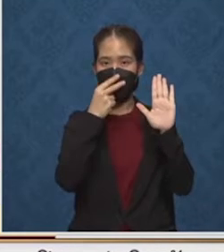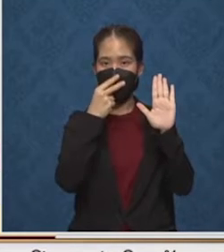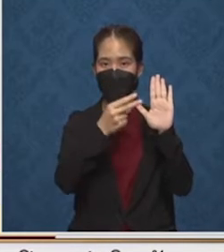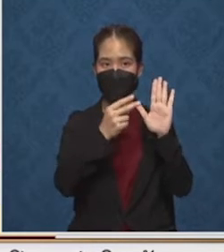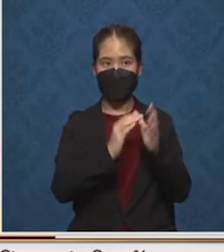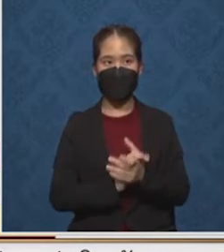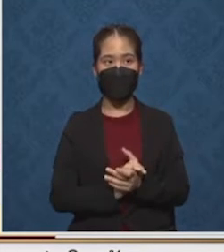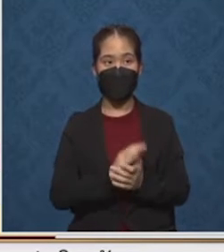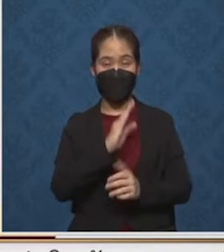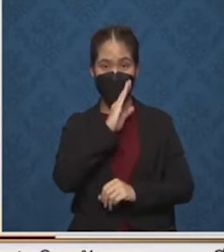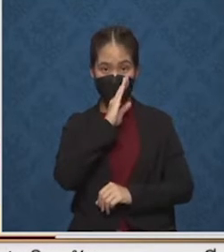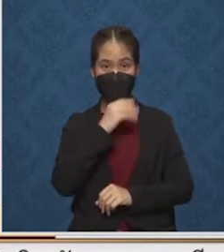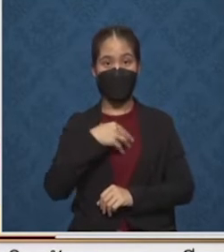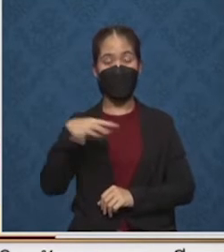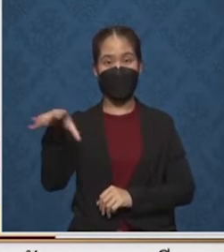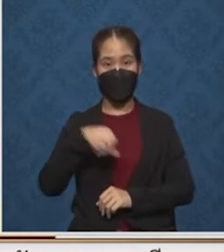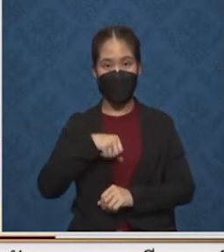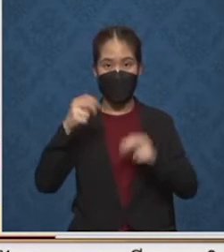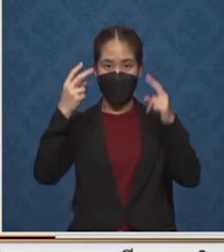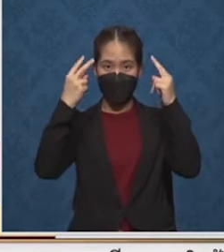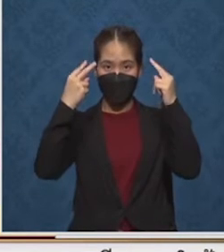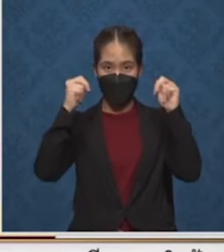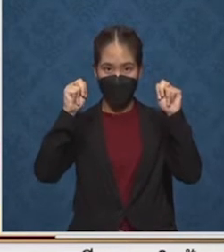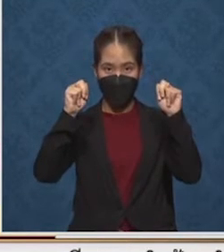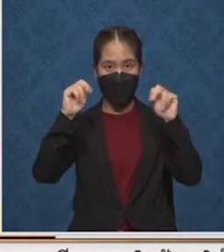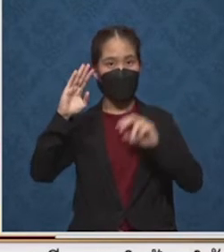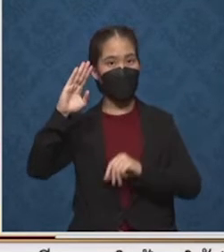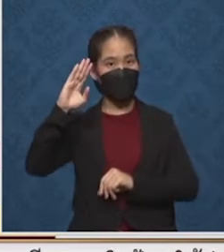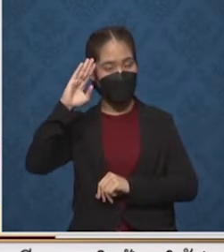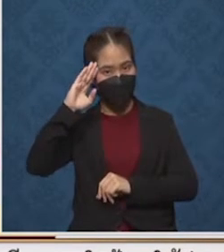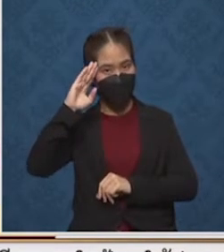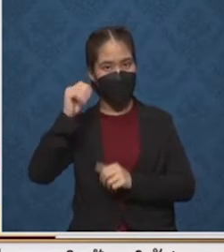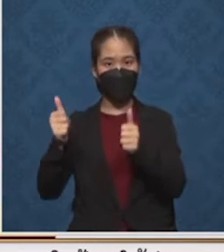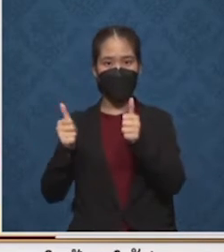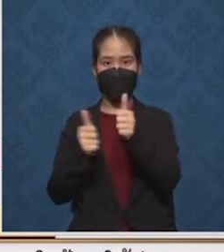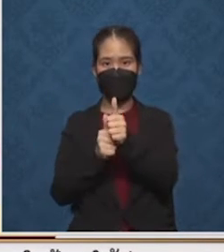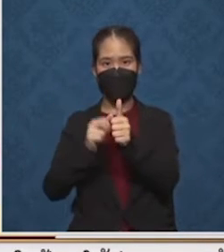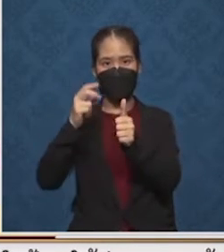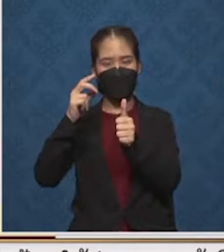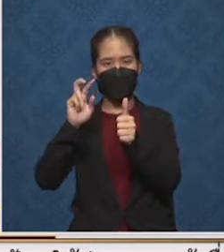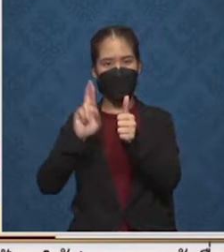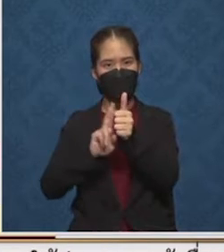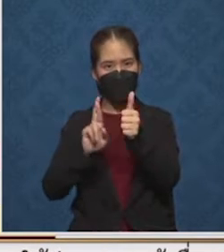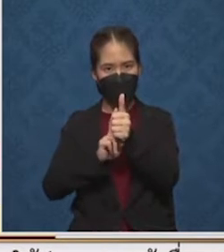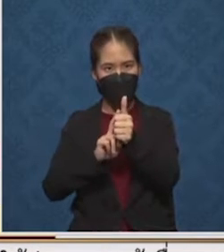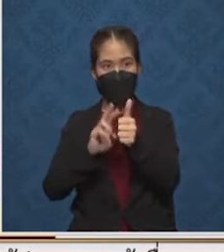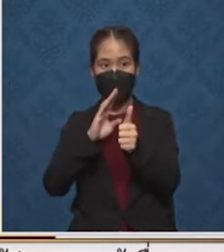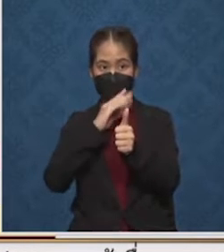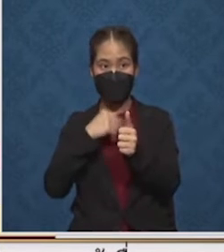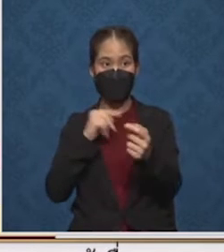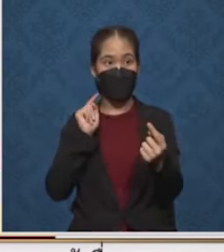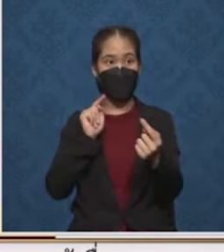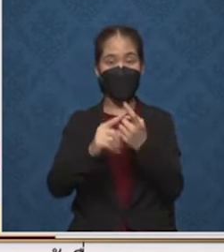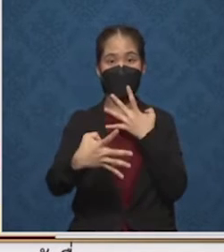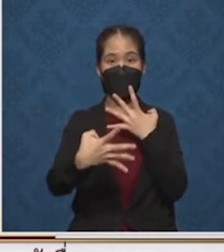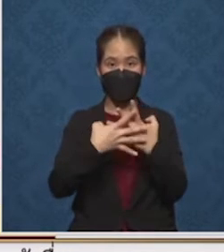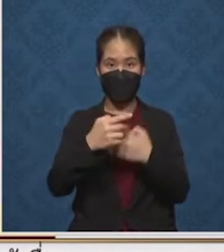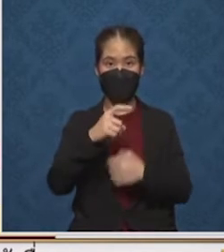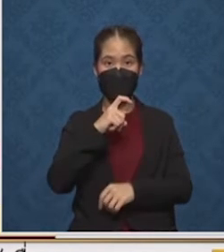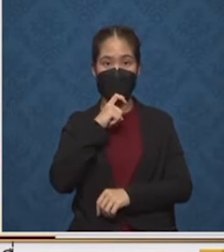5ผมจะเอาพลเอกประยุทธ์และอนุทินรวมทั้งข้าราชการที่เกี่ยวข้องในนะครับเข้าคุกเนี่ยมันอยู่ตรงนี้